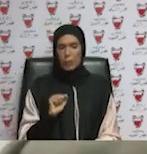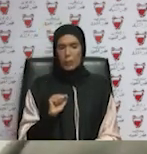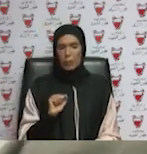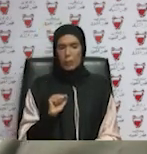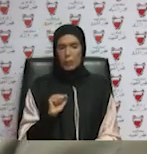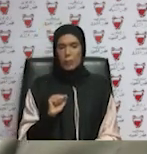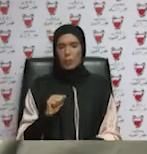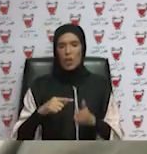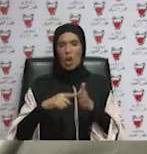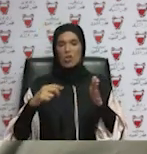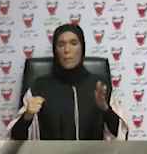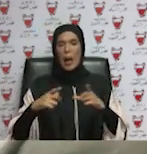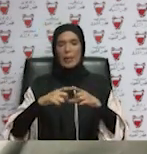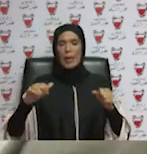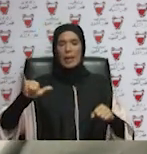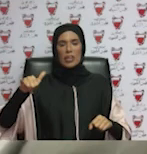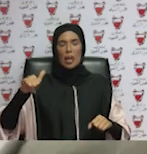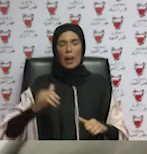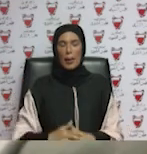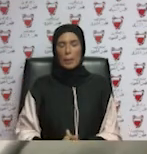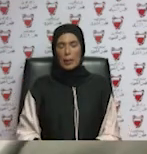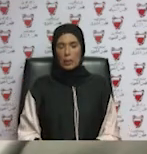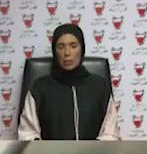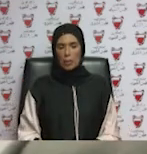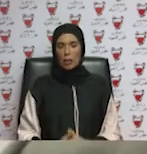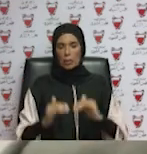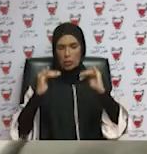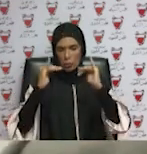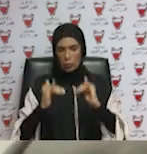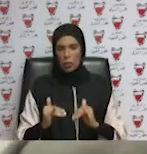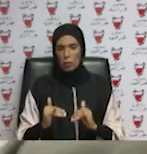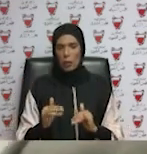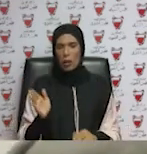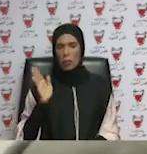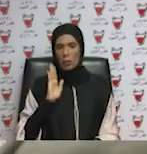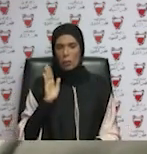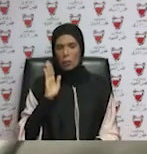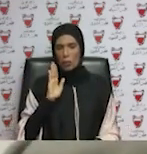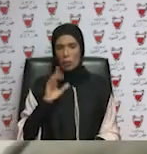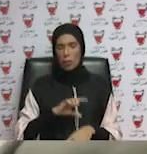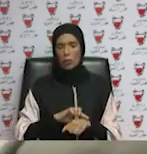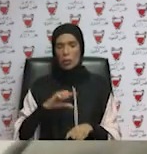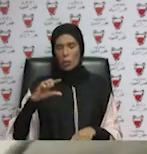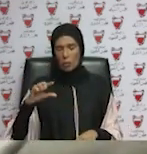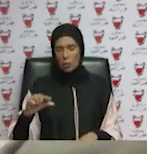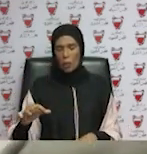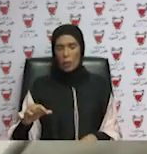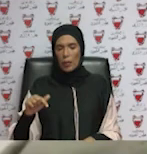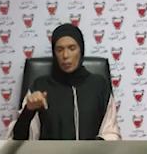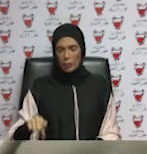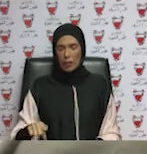الخليج. كل هذه الأسرة الموجودة يمكن تدريب أطباءنا حديثي التخرج